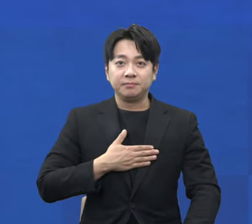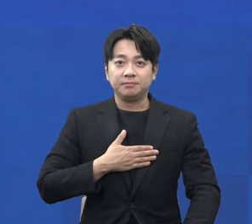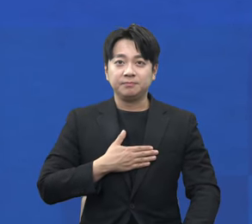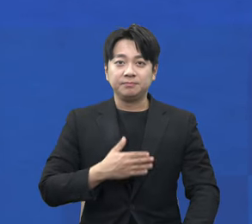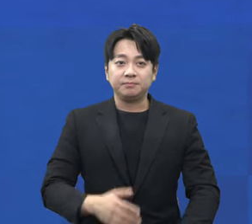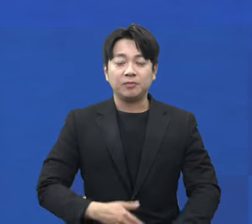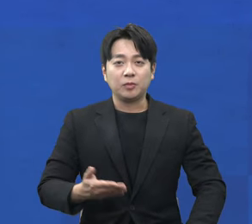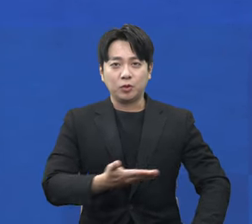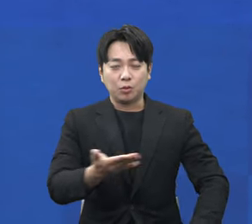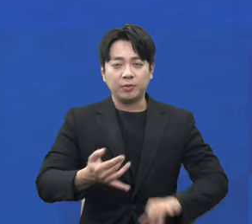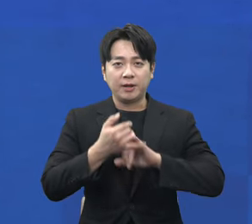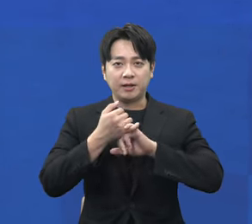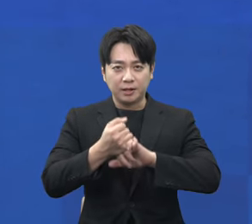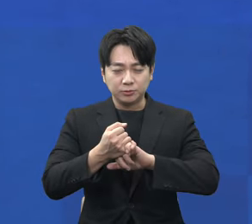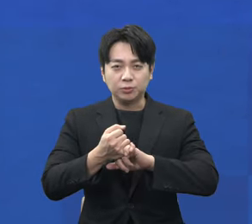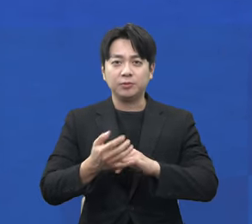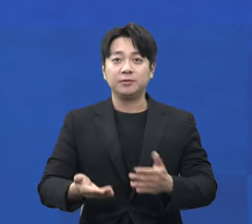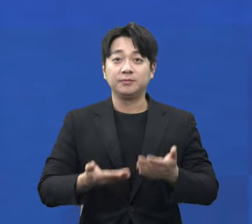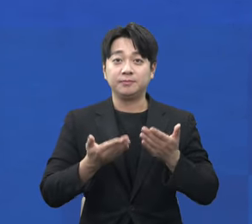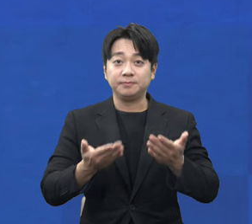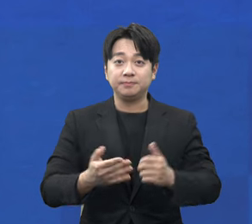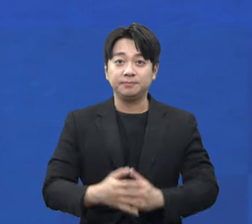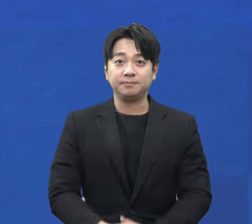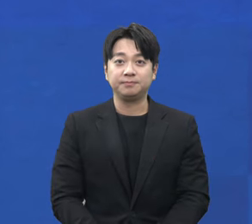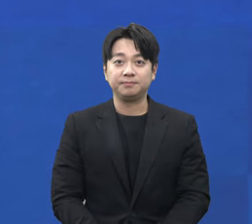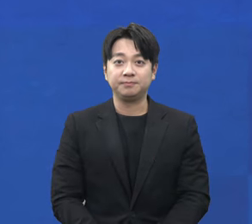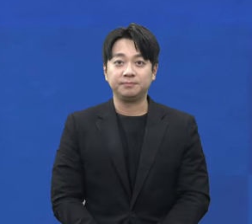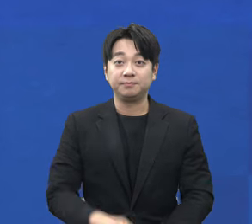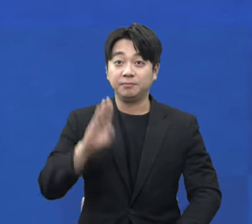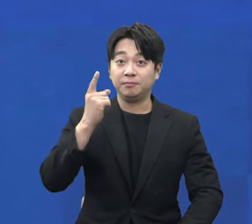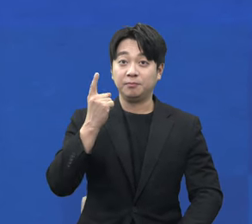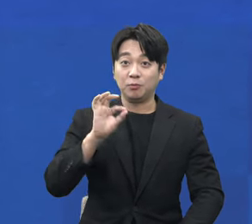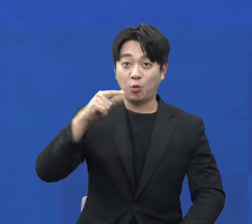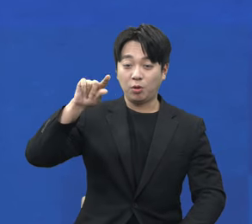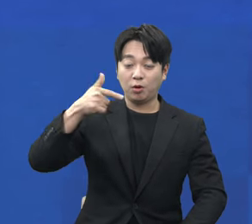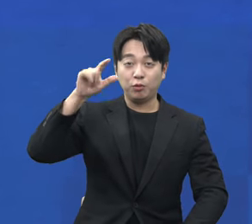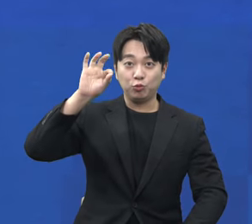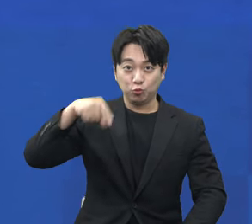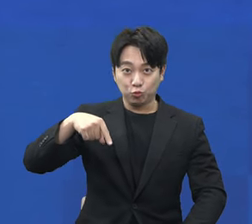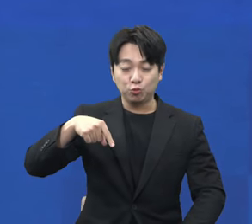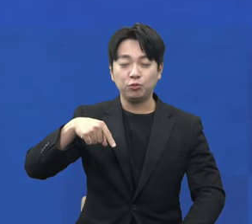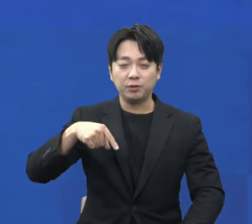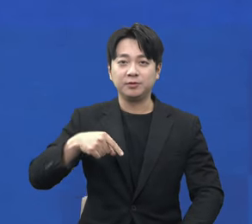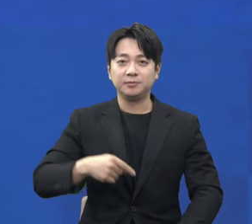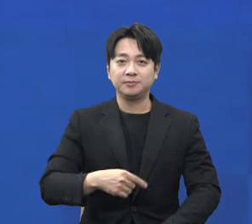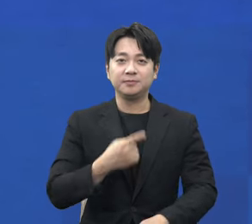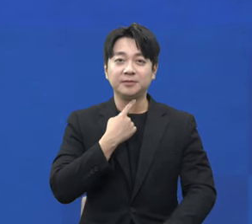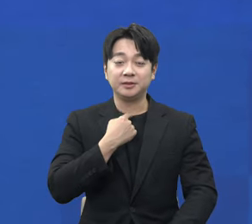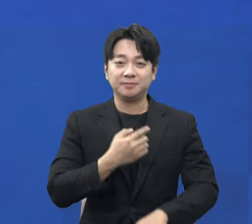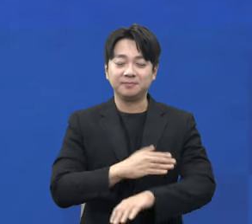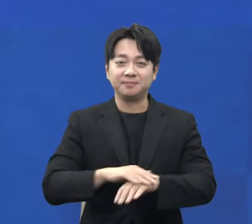반드시 해내겠습니다 지금까지 기호 2번 본거였는데 감사합니다네